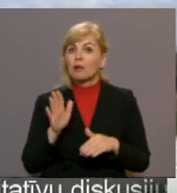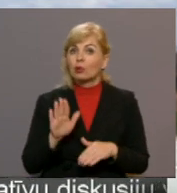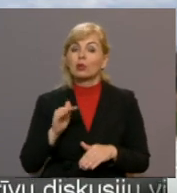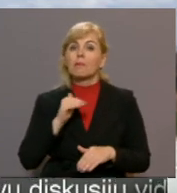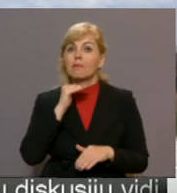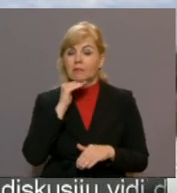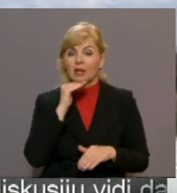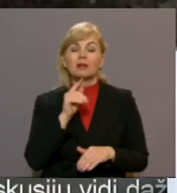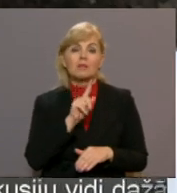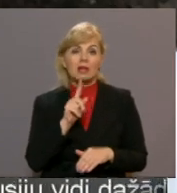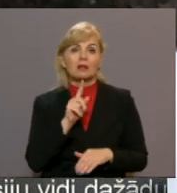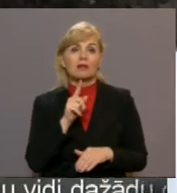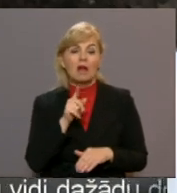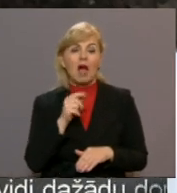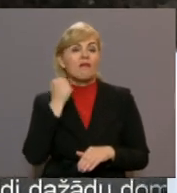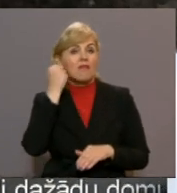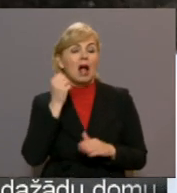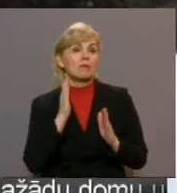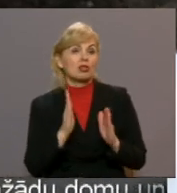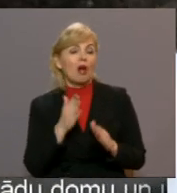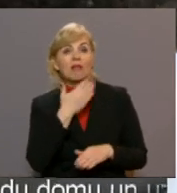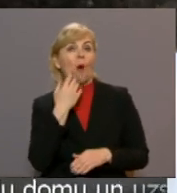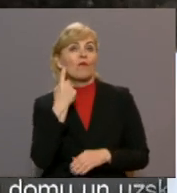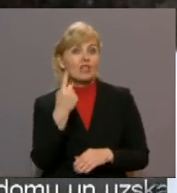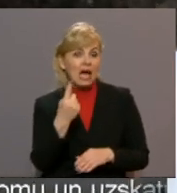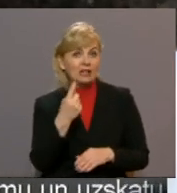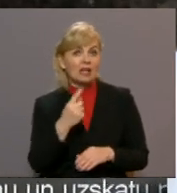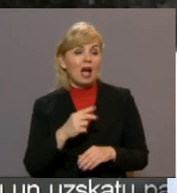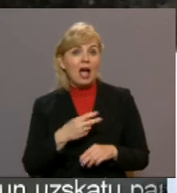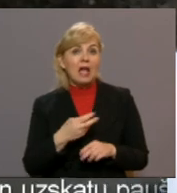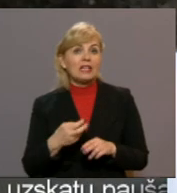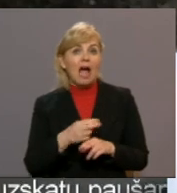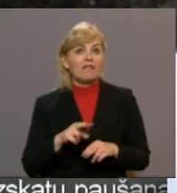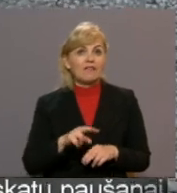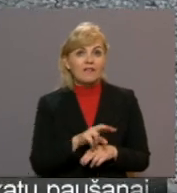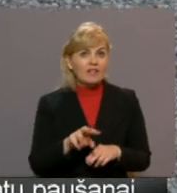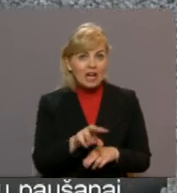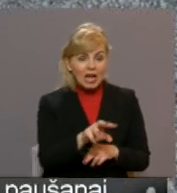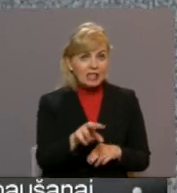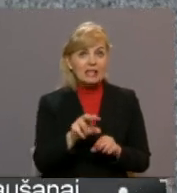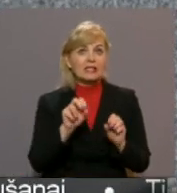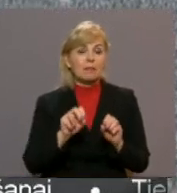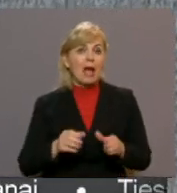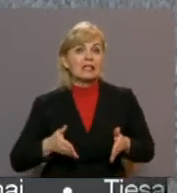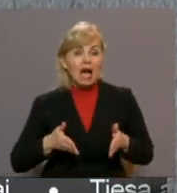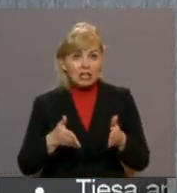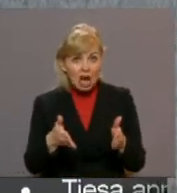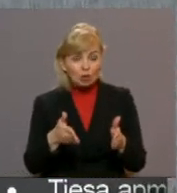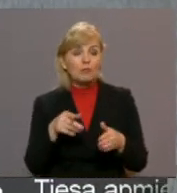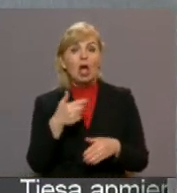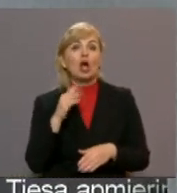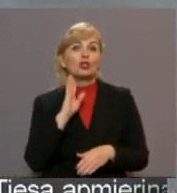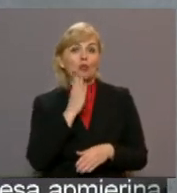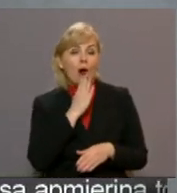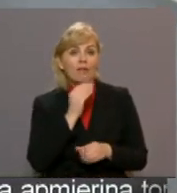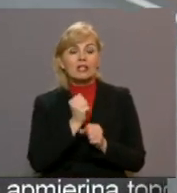pietiekoši nepatīkami. Valmieras šoseja nav vienīgā, kurā būs iefrēzētas akustiskās iedobes. Šovasar šādus darbus